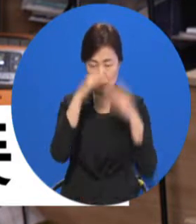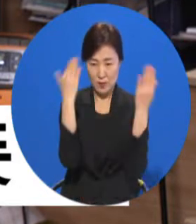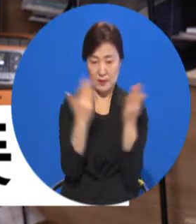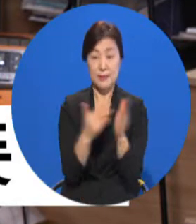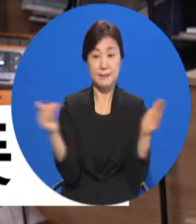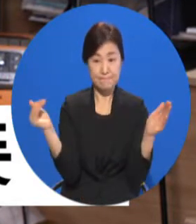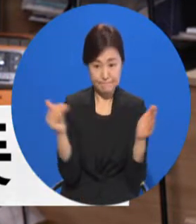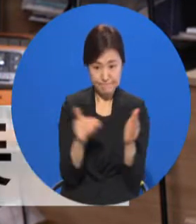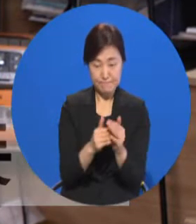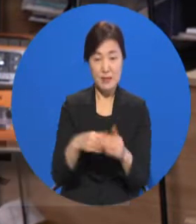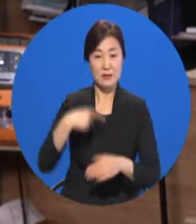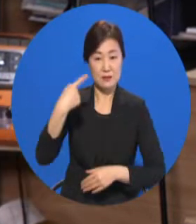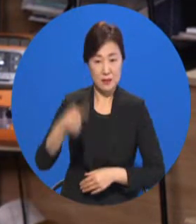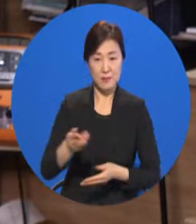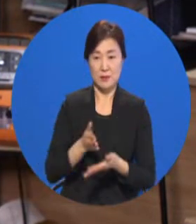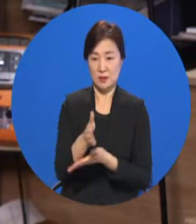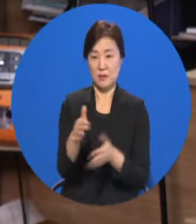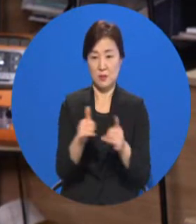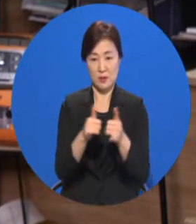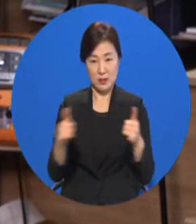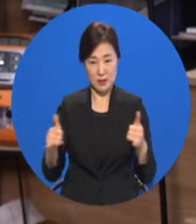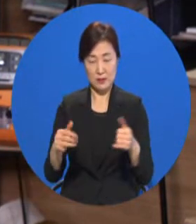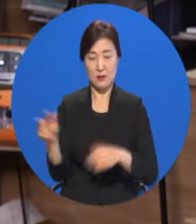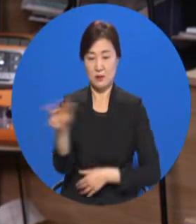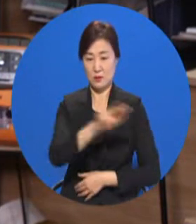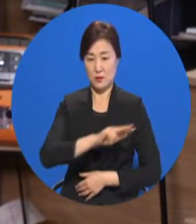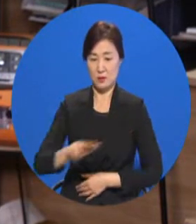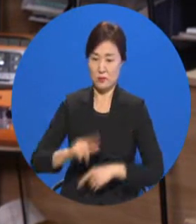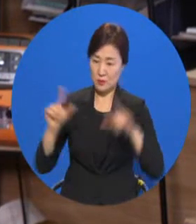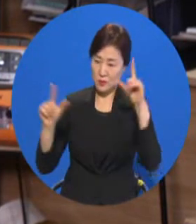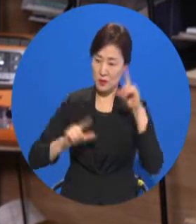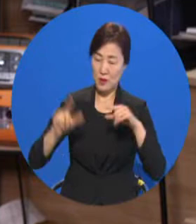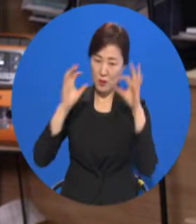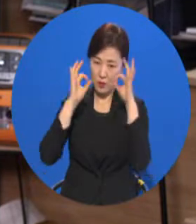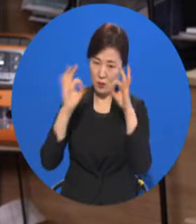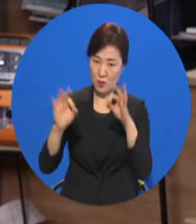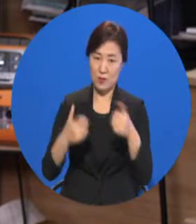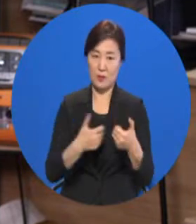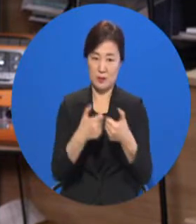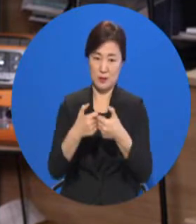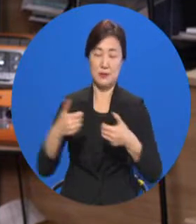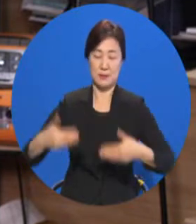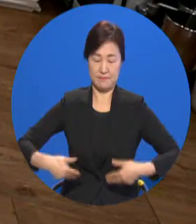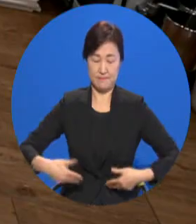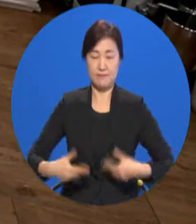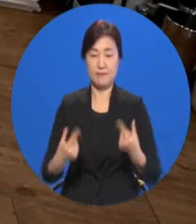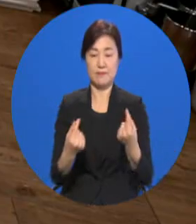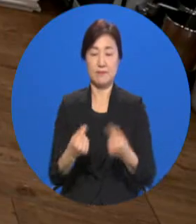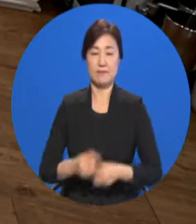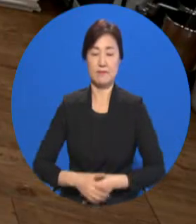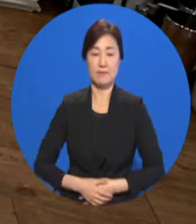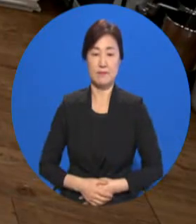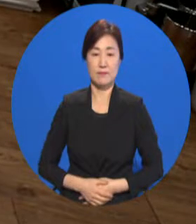때 아마 전문가들과 전국적인 추이를 가지고 해야 아마 합당할 것 같습니다.